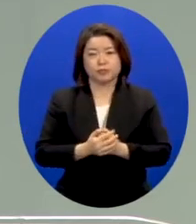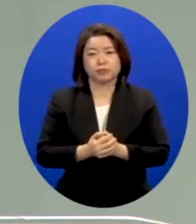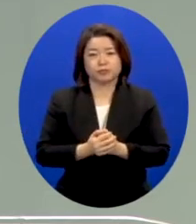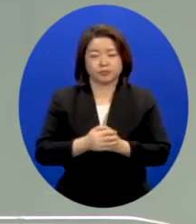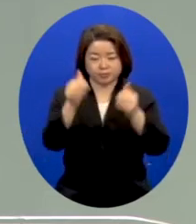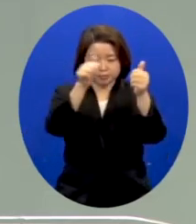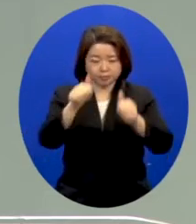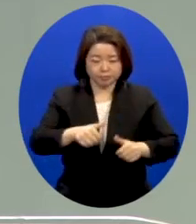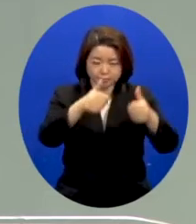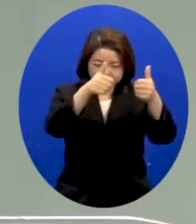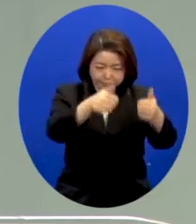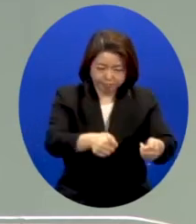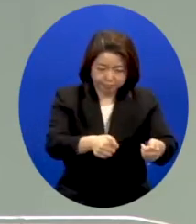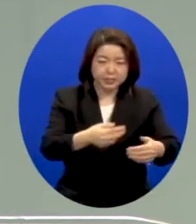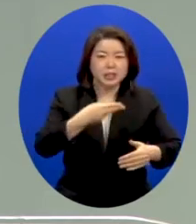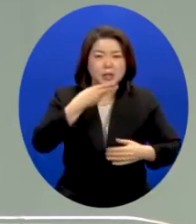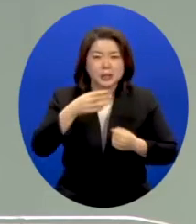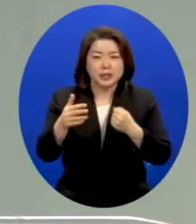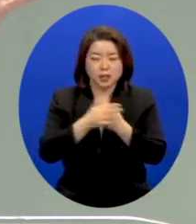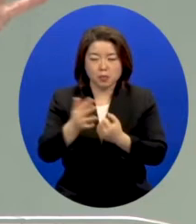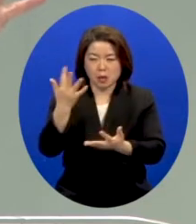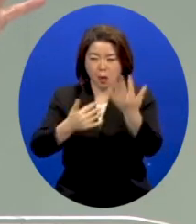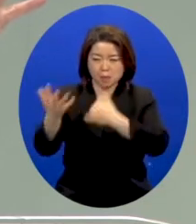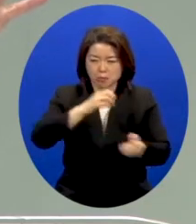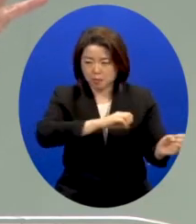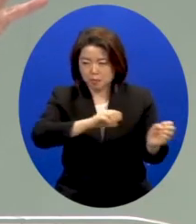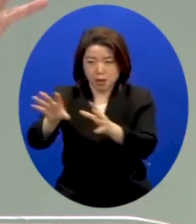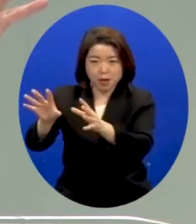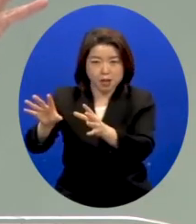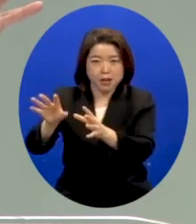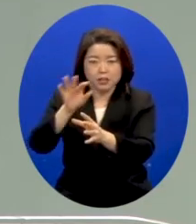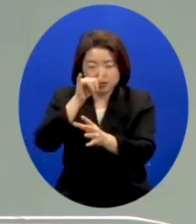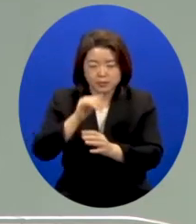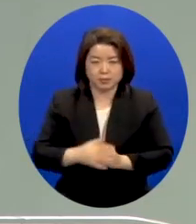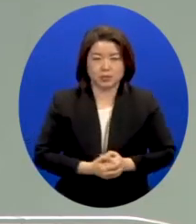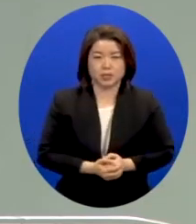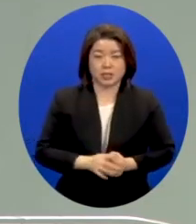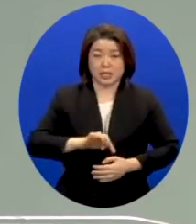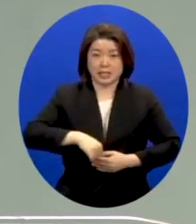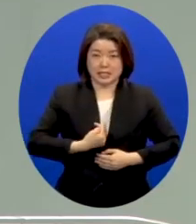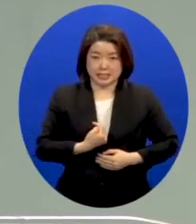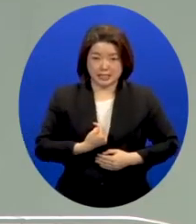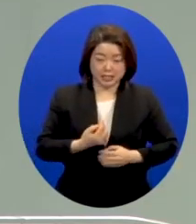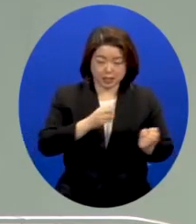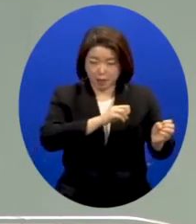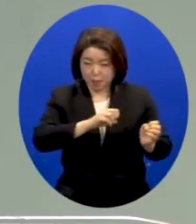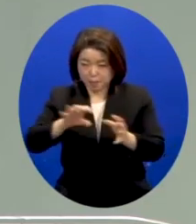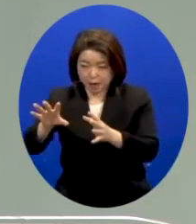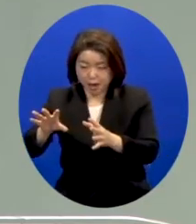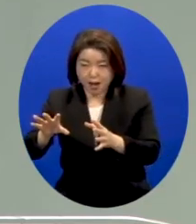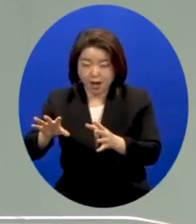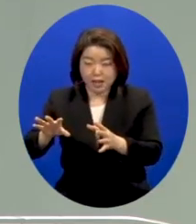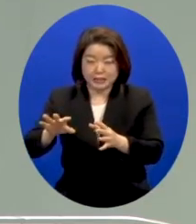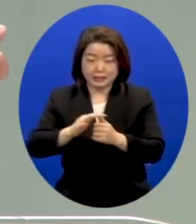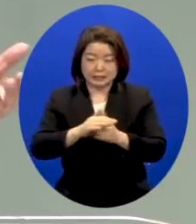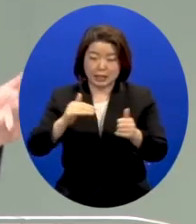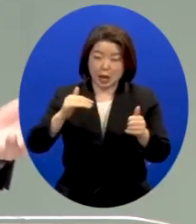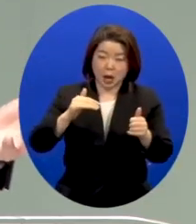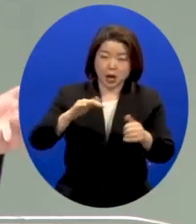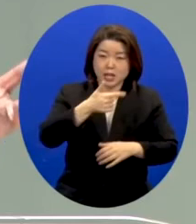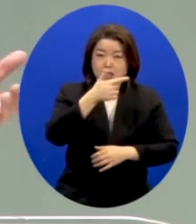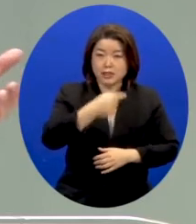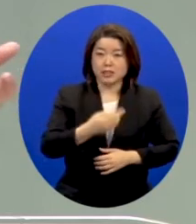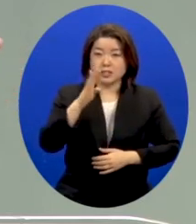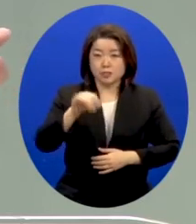우상에게 절하지 않는 바람에 풀무불 속에 던짐 을 받게 됐습니다 자기를 풀무불 속에 던지려는 느부갓네살 왕